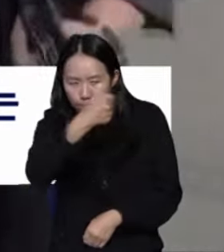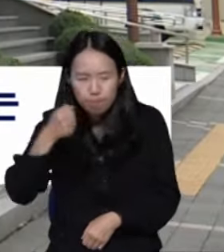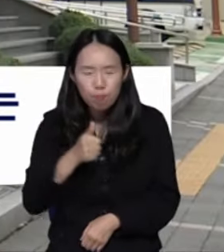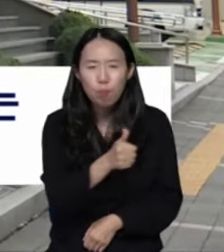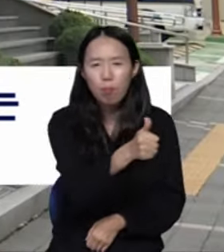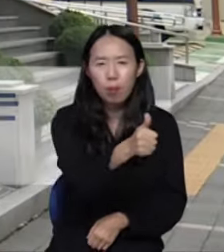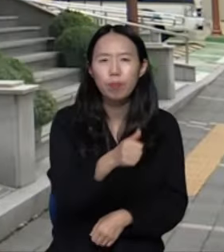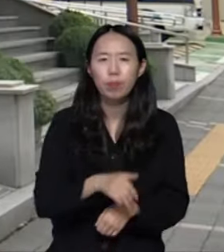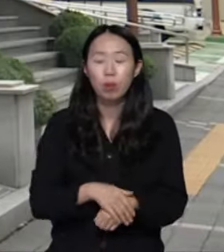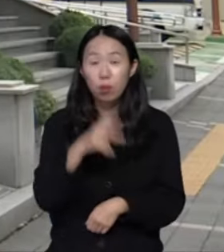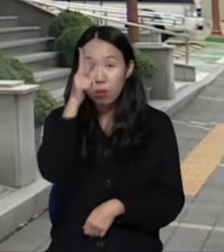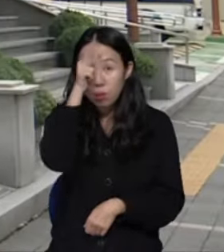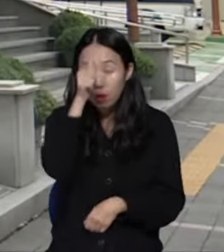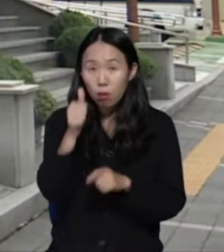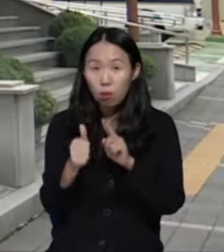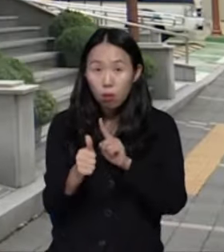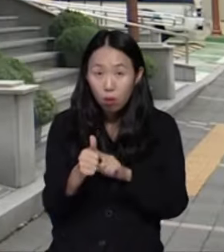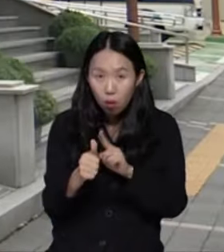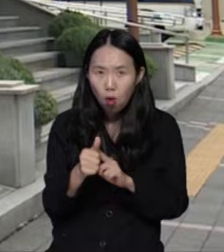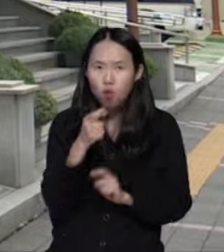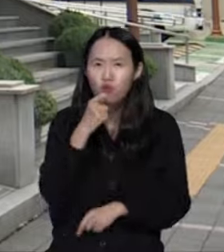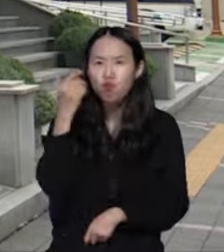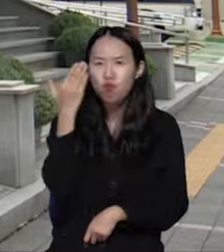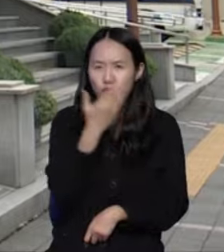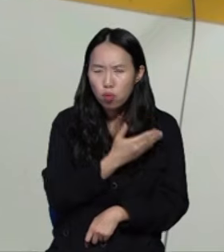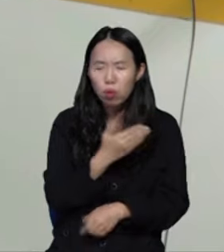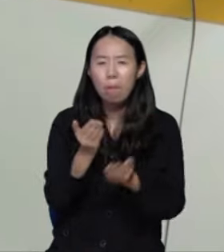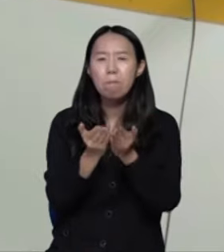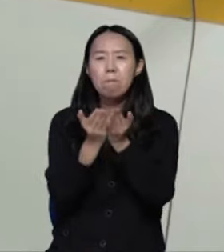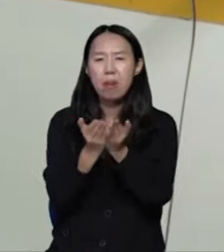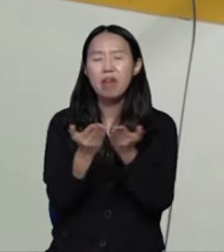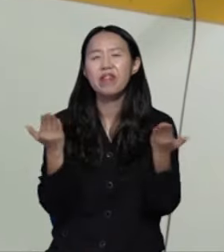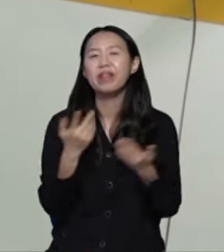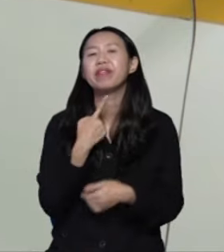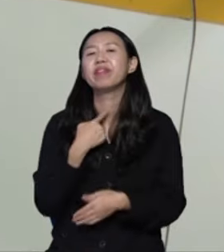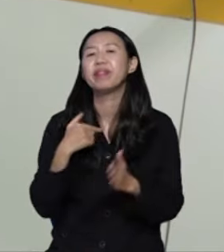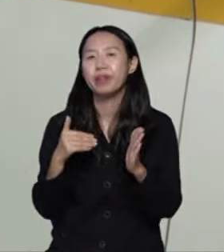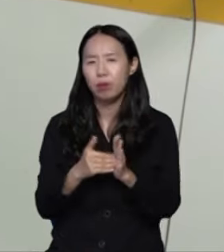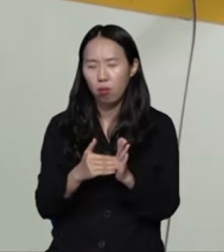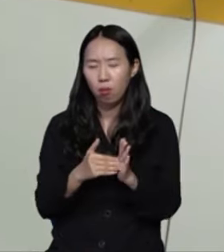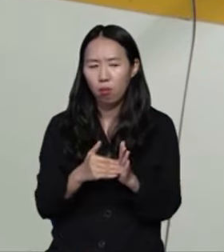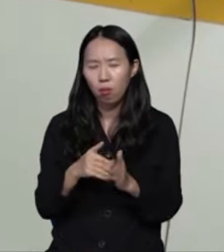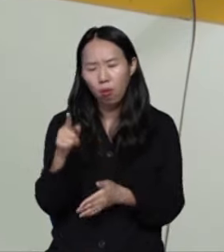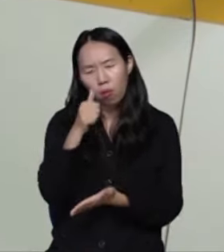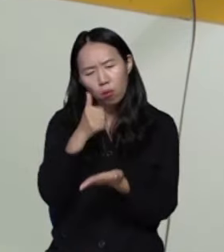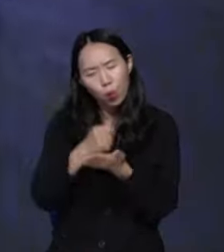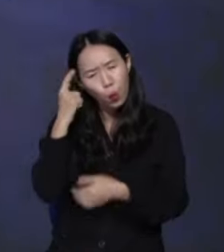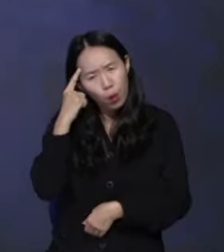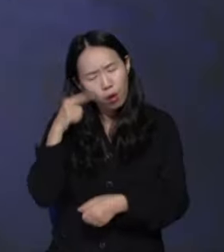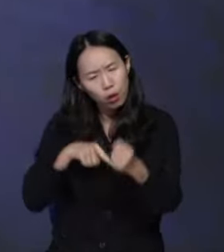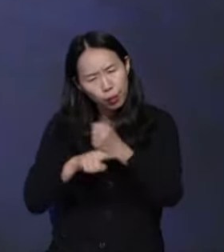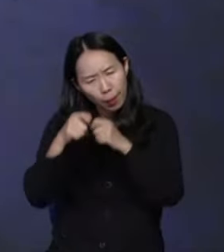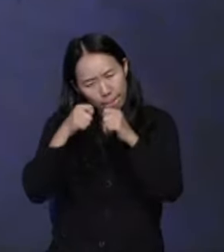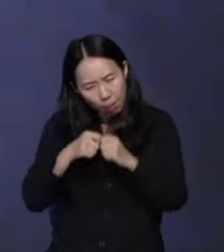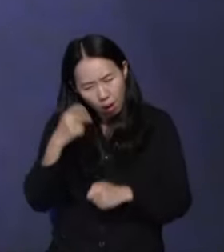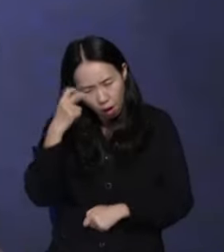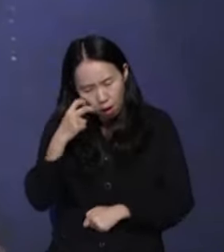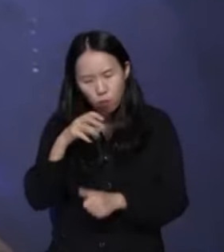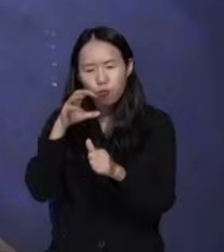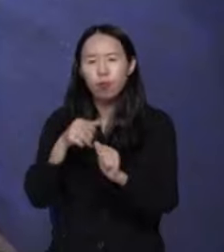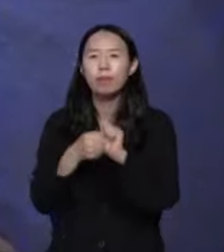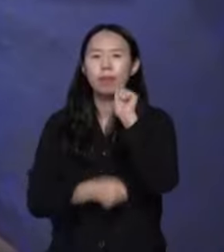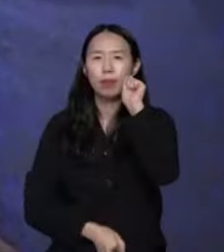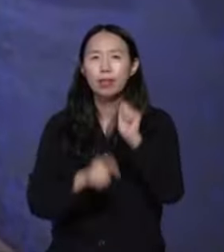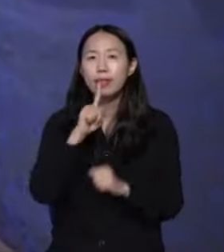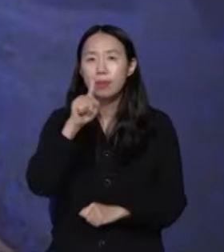침입했습니다 경찰은가 여수에서 선언으로 해온 사실을 확인하고 정확한 범행 동기를 파악한 뒤 구속 영장을 신청할